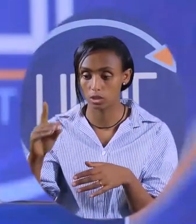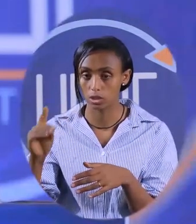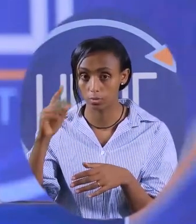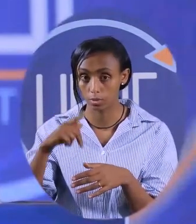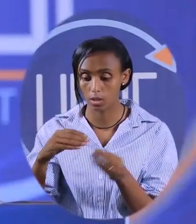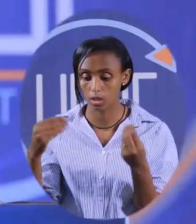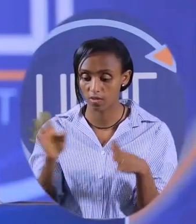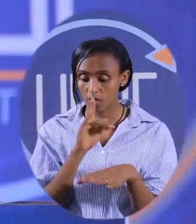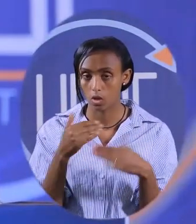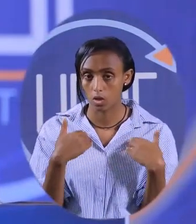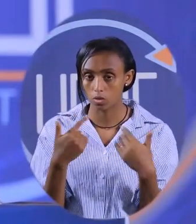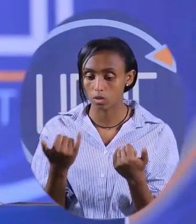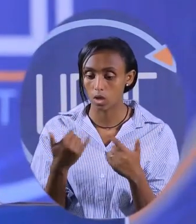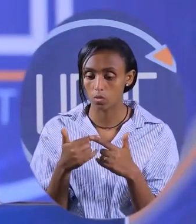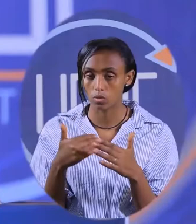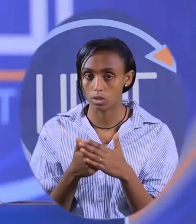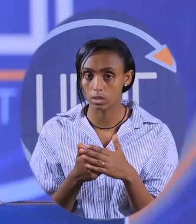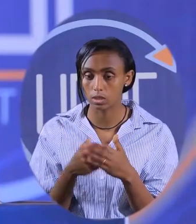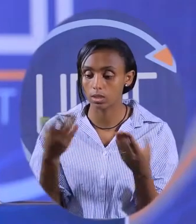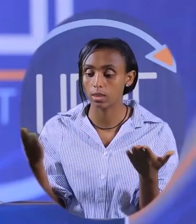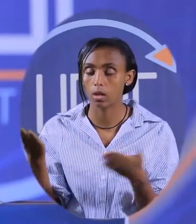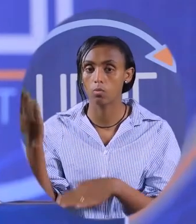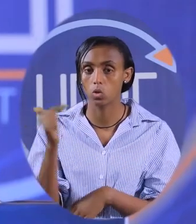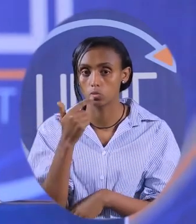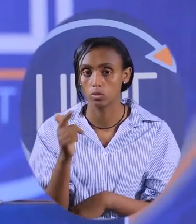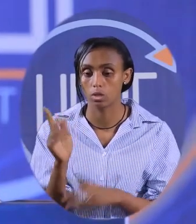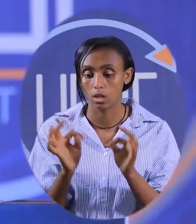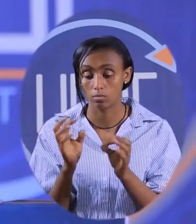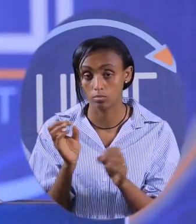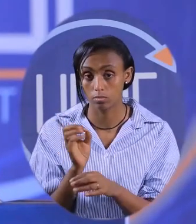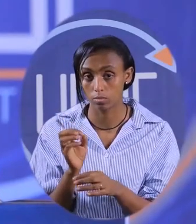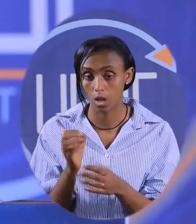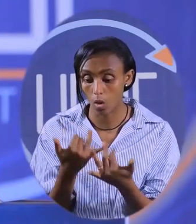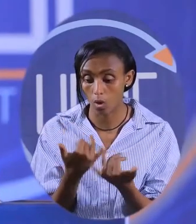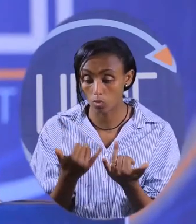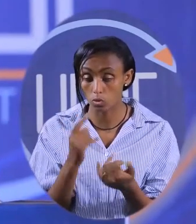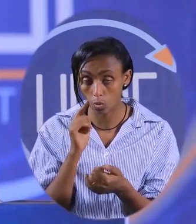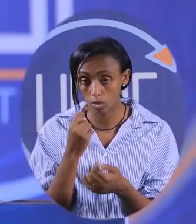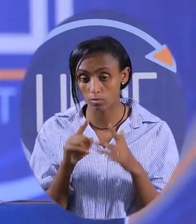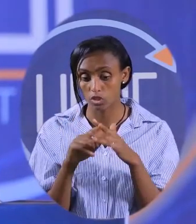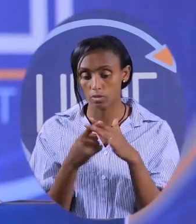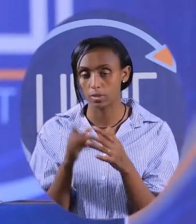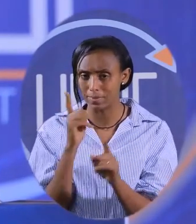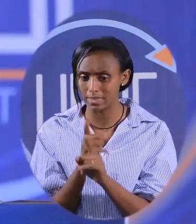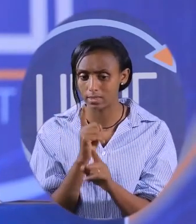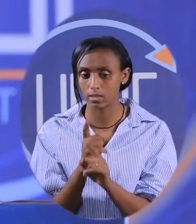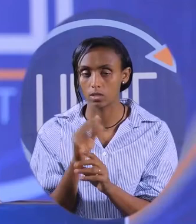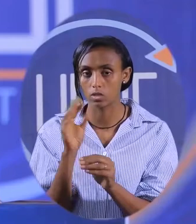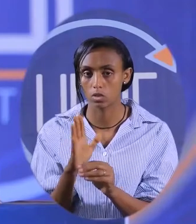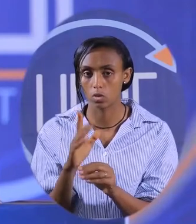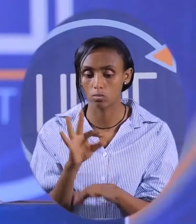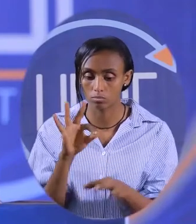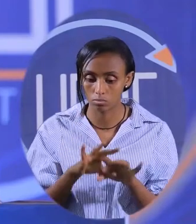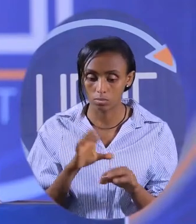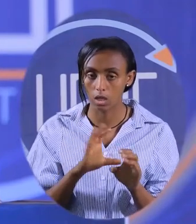ማለት ነው። እስከ ዛሬ የነበራቸው ታሪክ መውቀስ እንዳይሆንብን እንጂ አሁንም እንኳን ብንጀምር በትክክል ሰው ዲፕሎይ